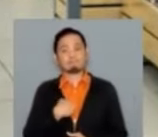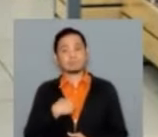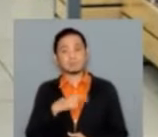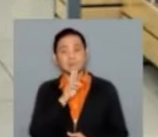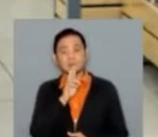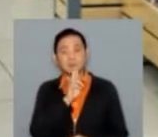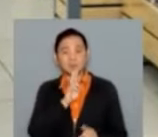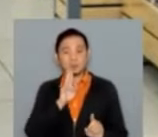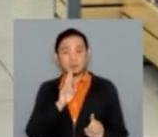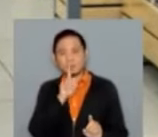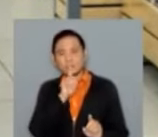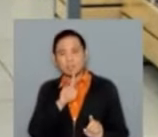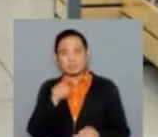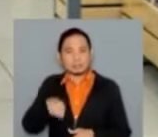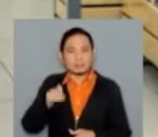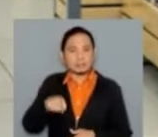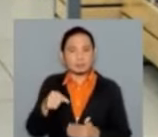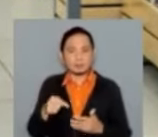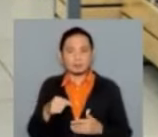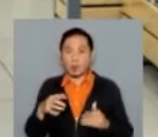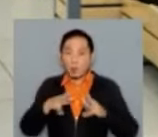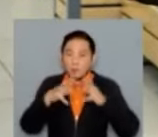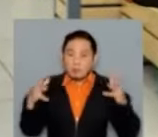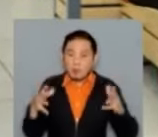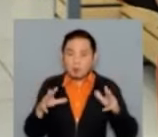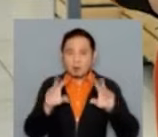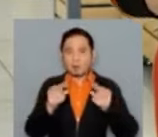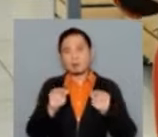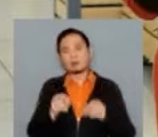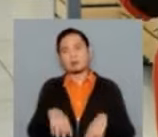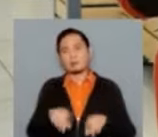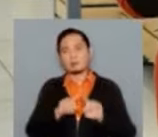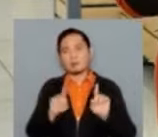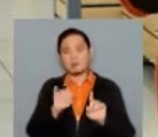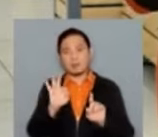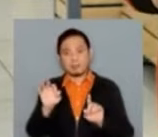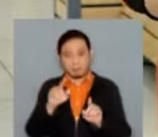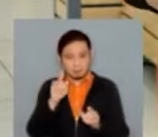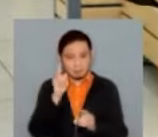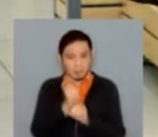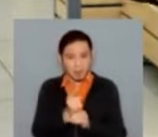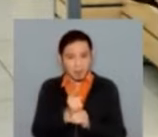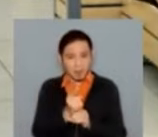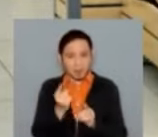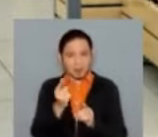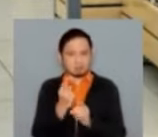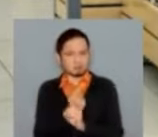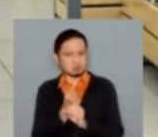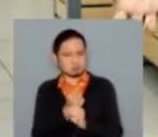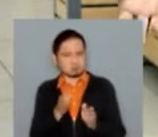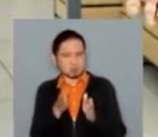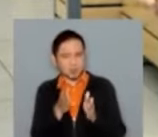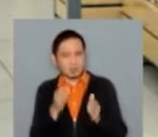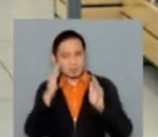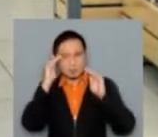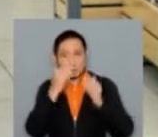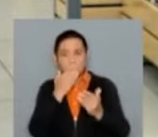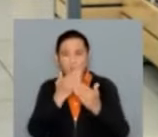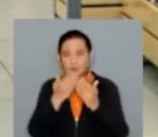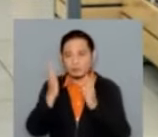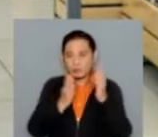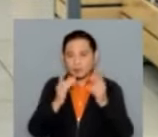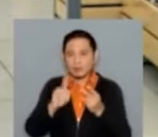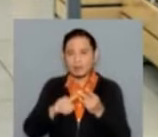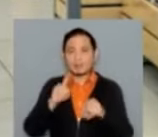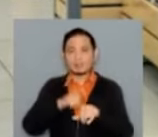over-demanding, pero bilang isang customer na nagbabayad, reasonable naman, in my opinion, to expect good service, timely na pagdating ng